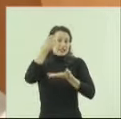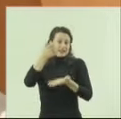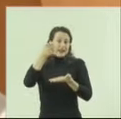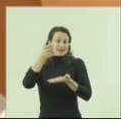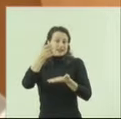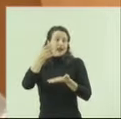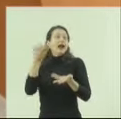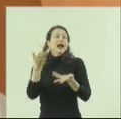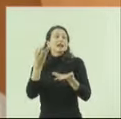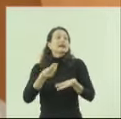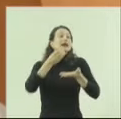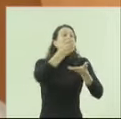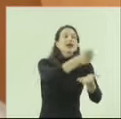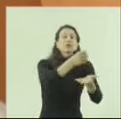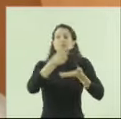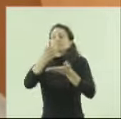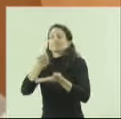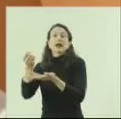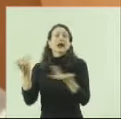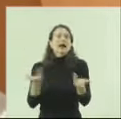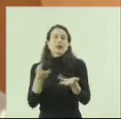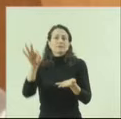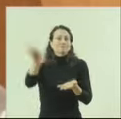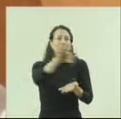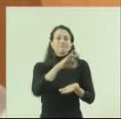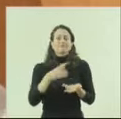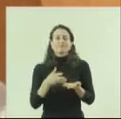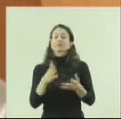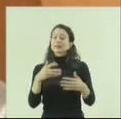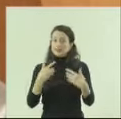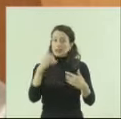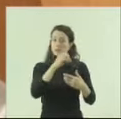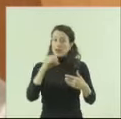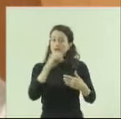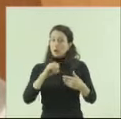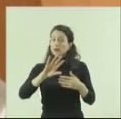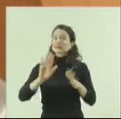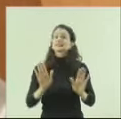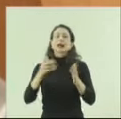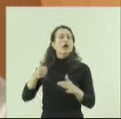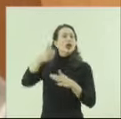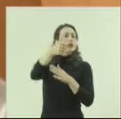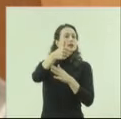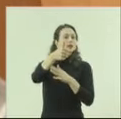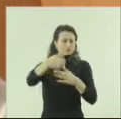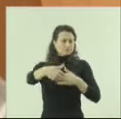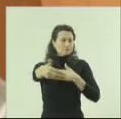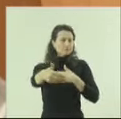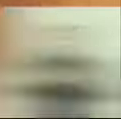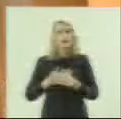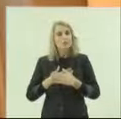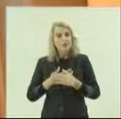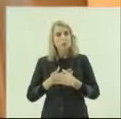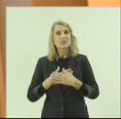Бихме ли искали Европа наистина да стане лидер в тази сфера? И как можем да го